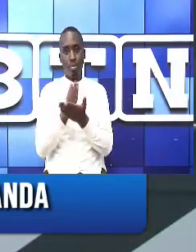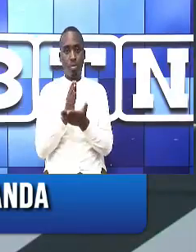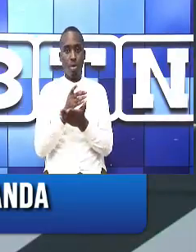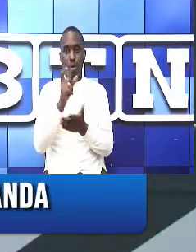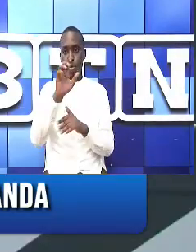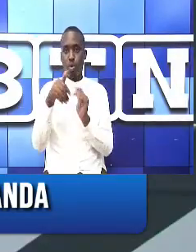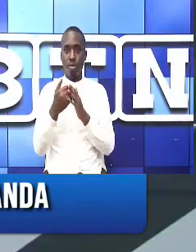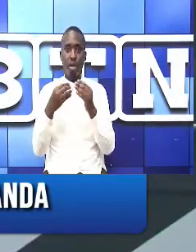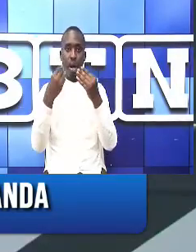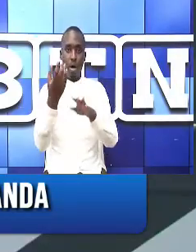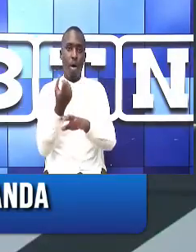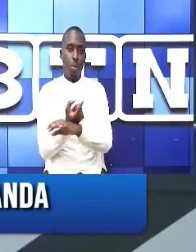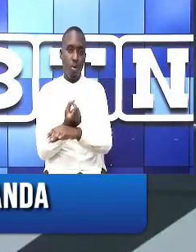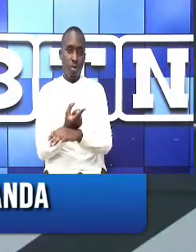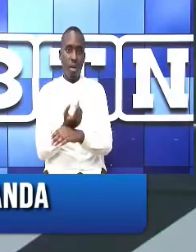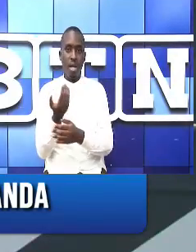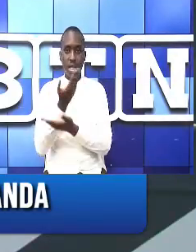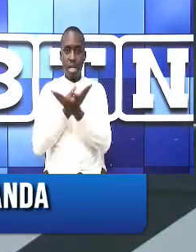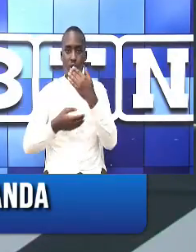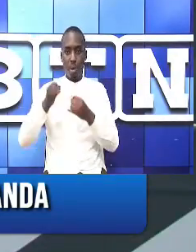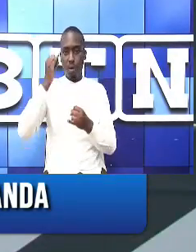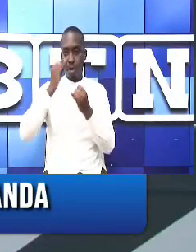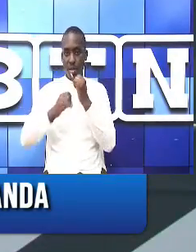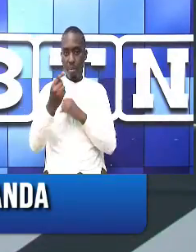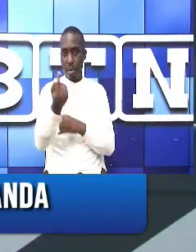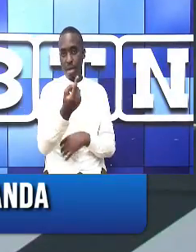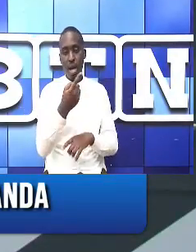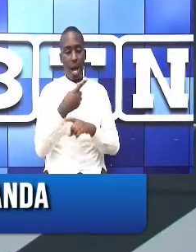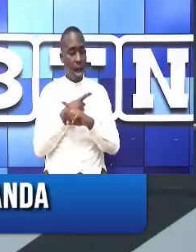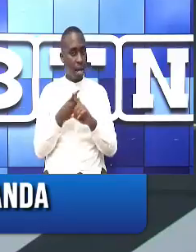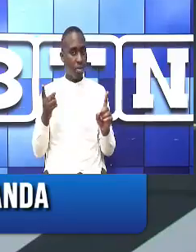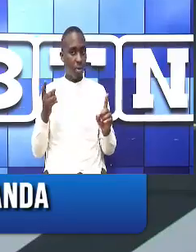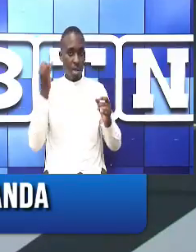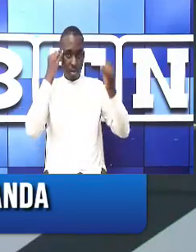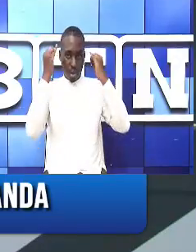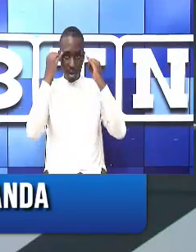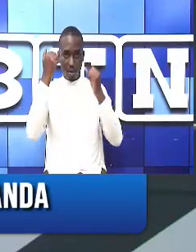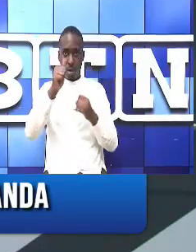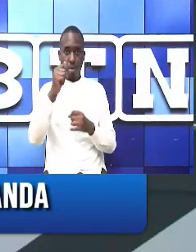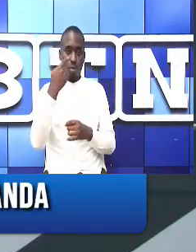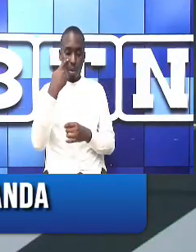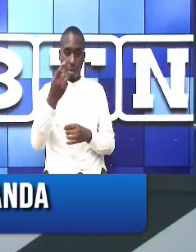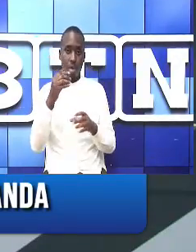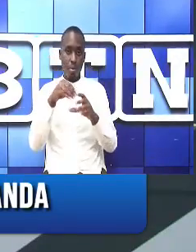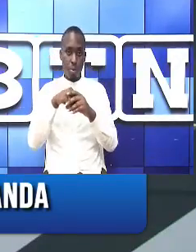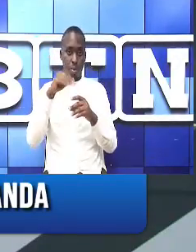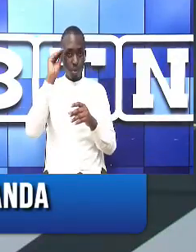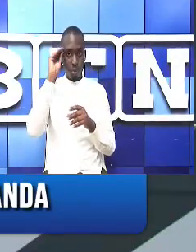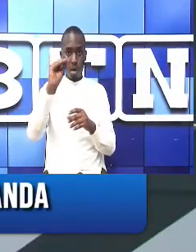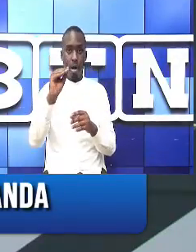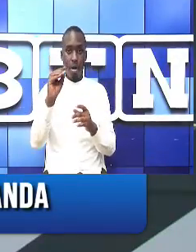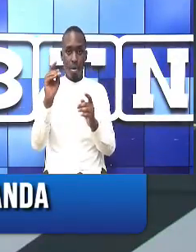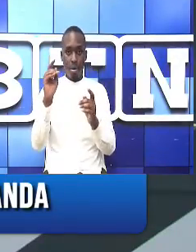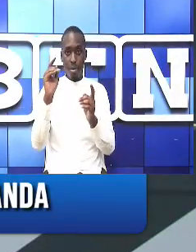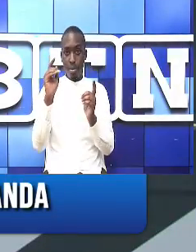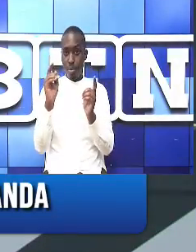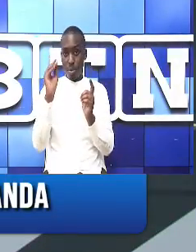wese namuhereza umunota ikiganiro mwari kuba mwakimaze mwenyine ariko ibitekerezo byanyu twabibonye ku butumwa bugufi turaza kubigeza